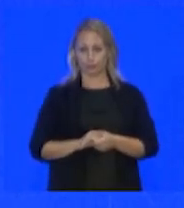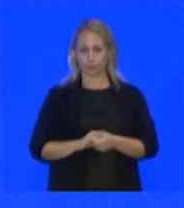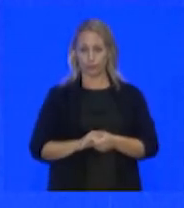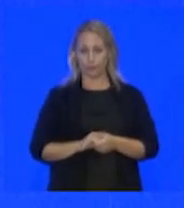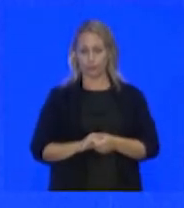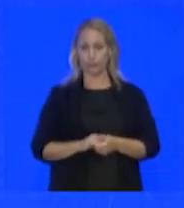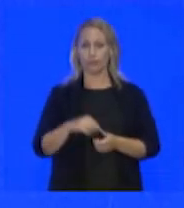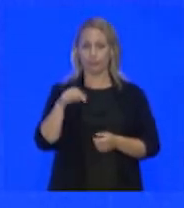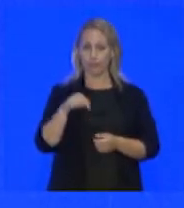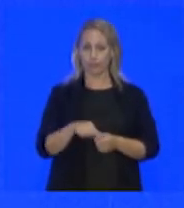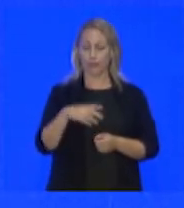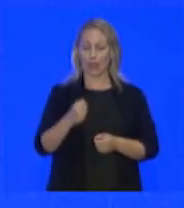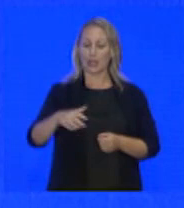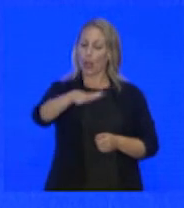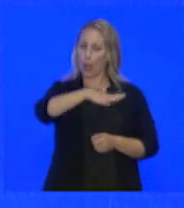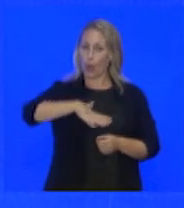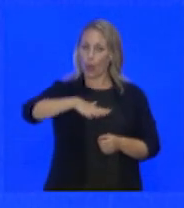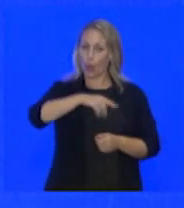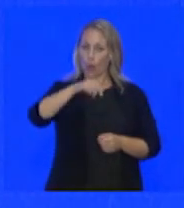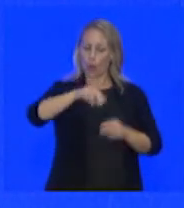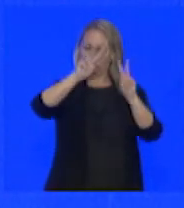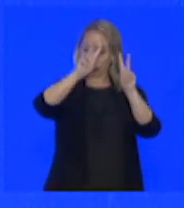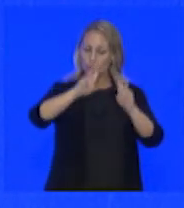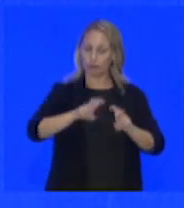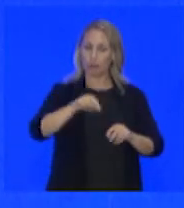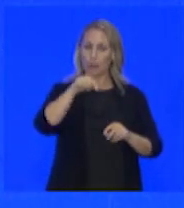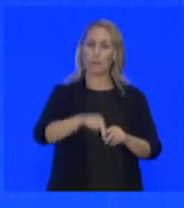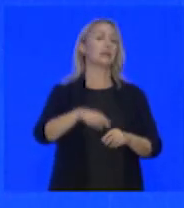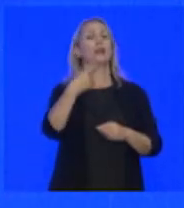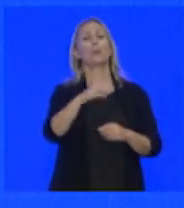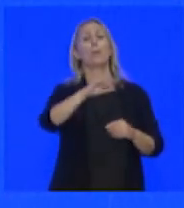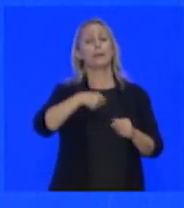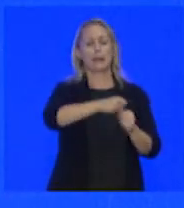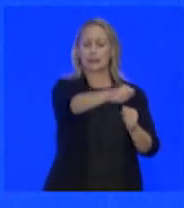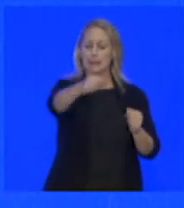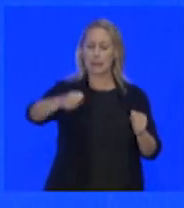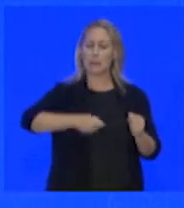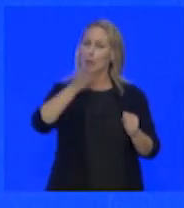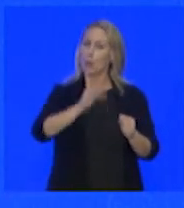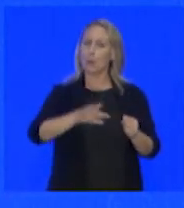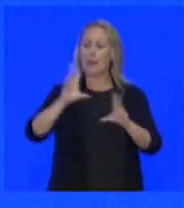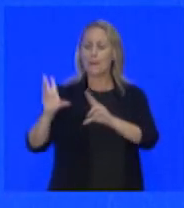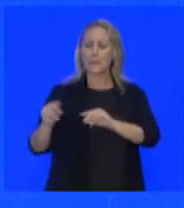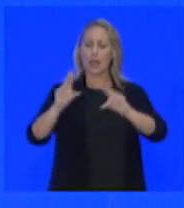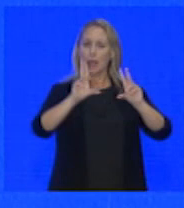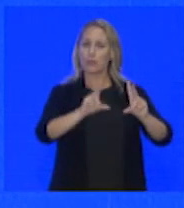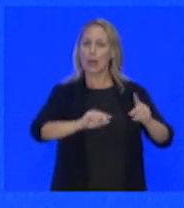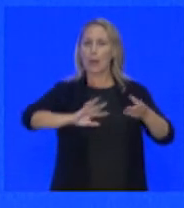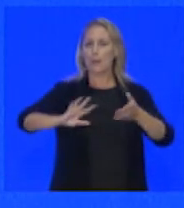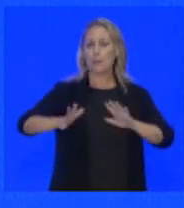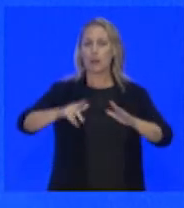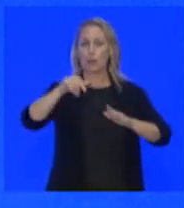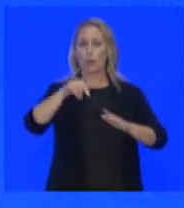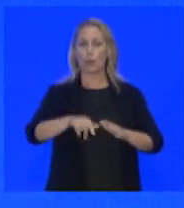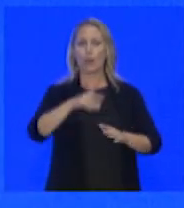Υπάρχει χώρος στο στρατόπεδο Γκόνου, 670 στρέμματα. Μπορεί να γίνει κάτι αντίστοιχο με το μοντέλο που ακολουθήθηκε